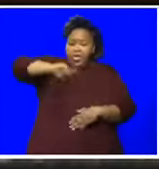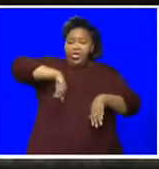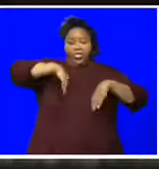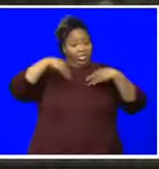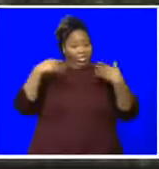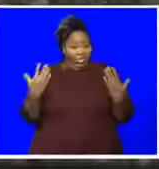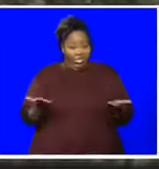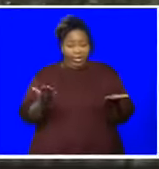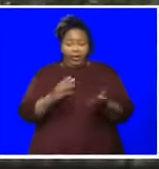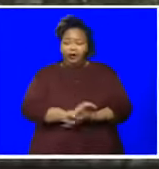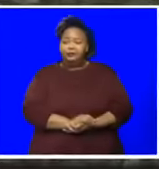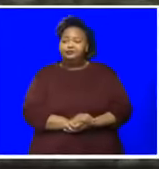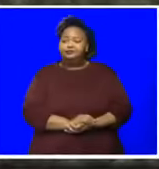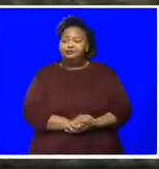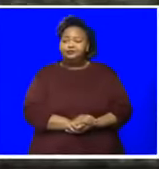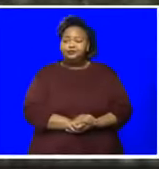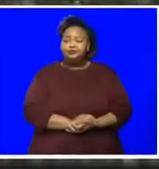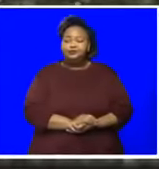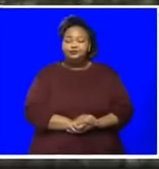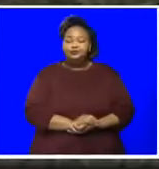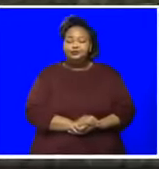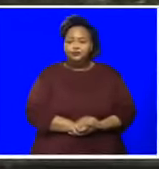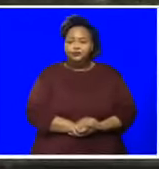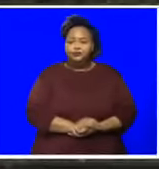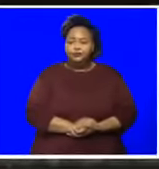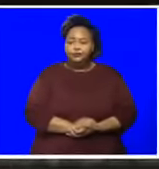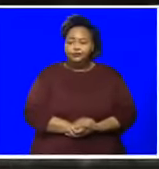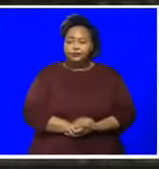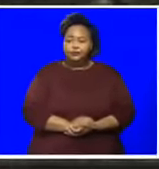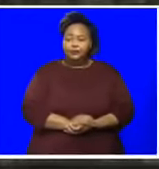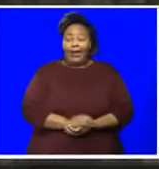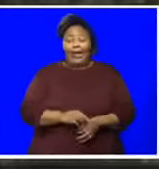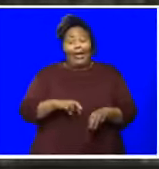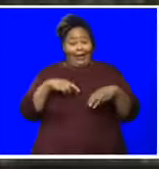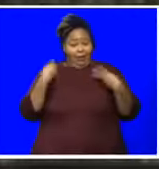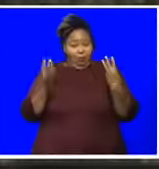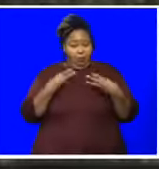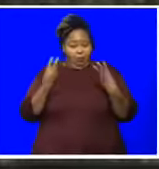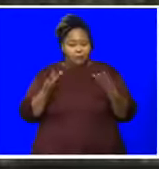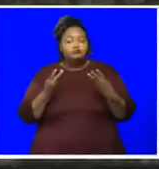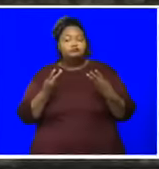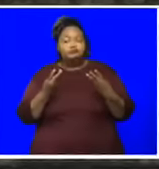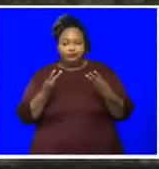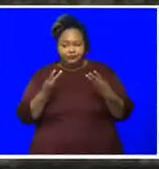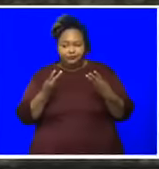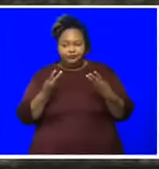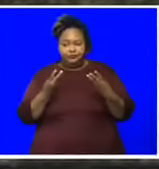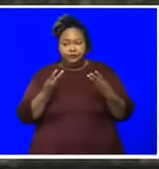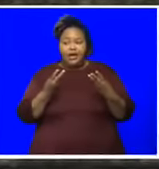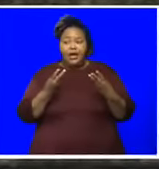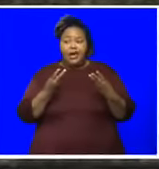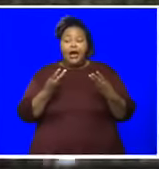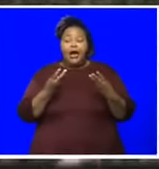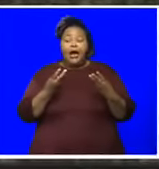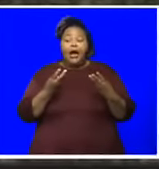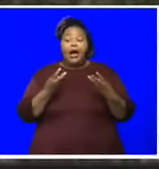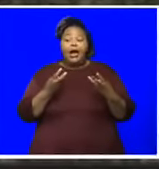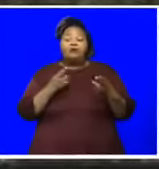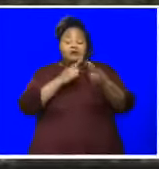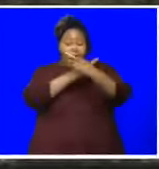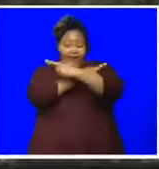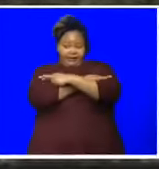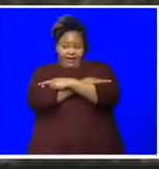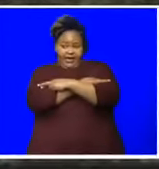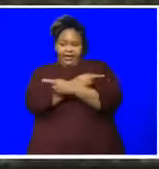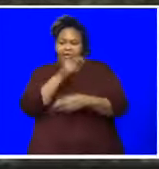LaMaswati lawo beka asajuu to retire wafika eExponent wathatha timali tawo and wathi bengena